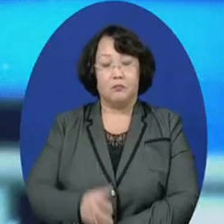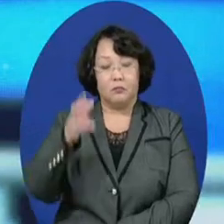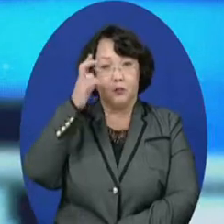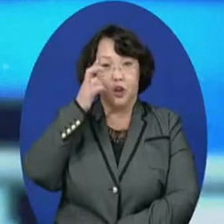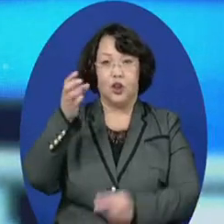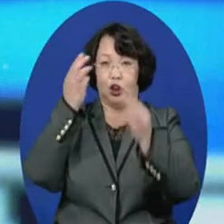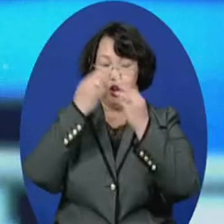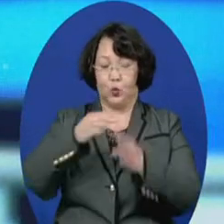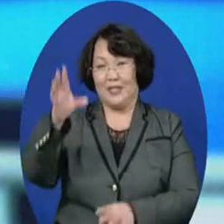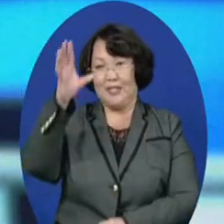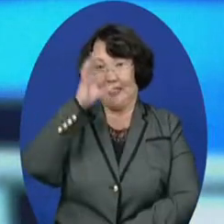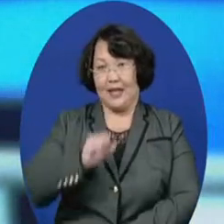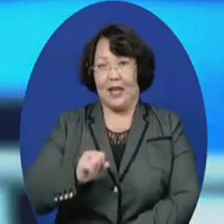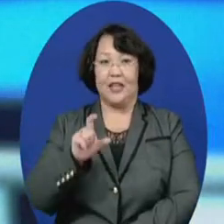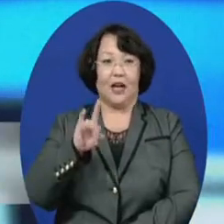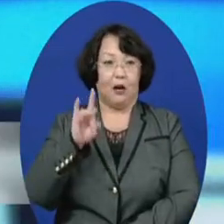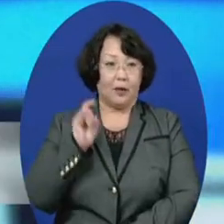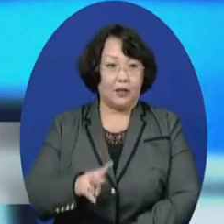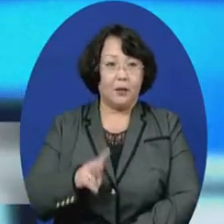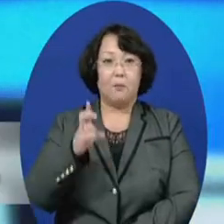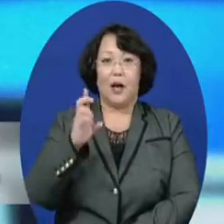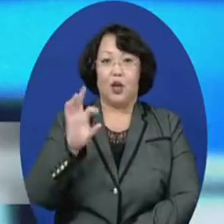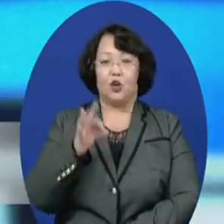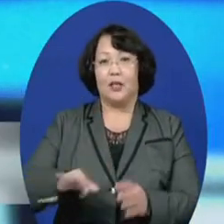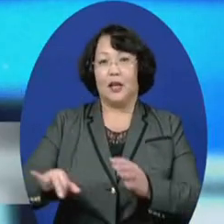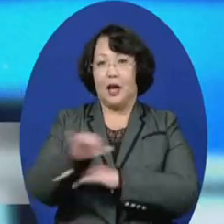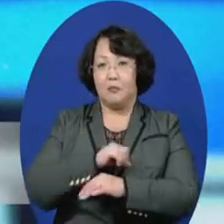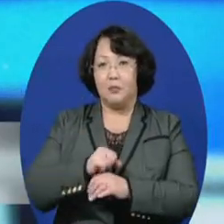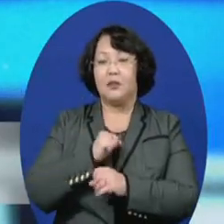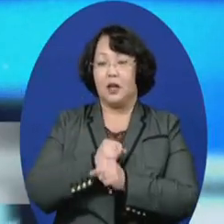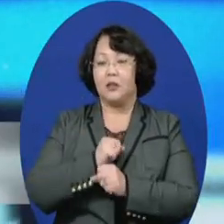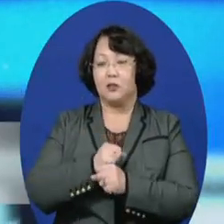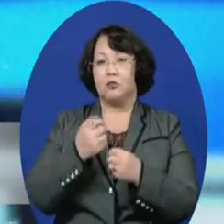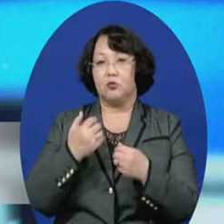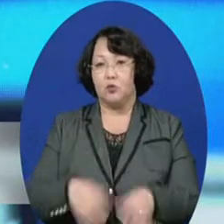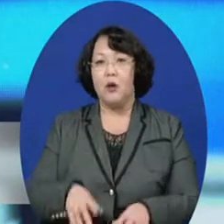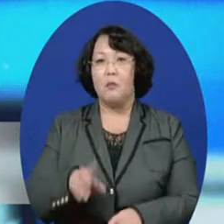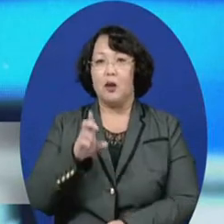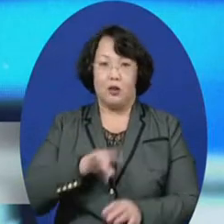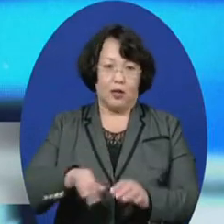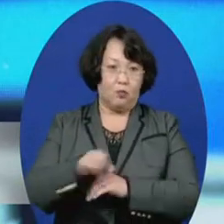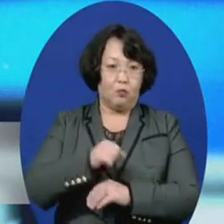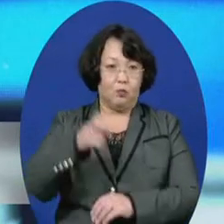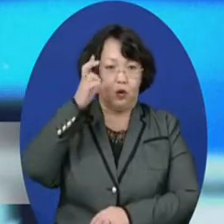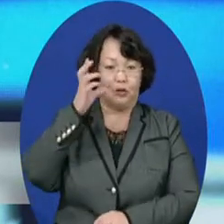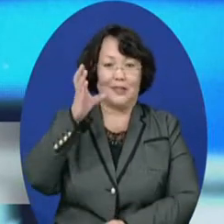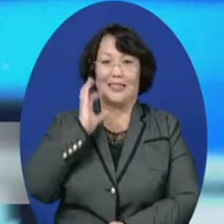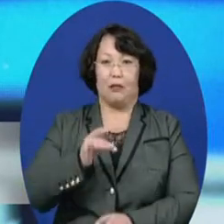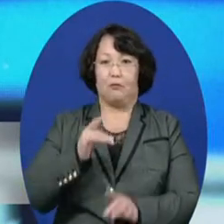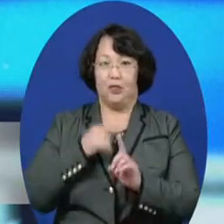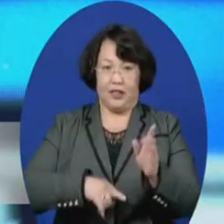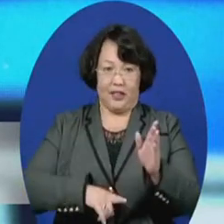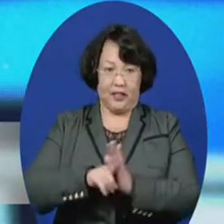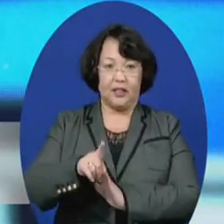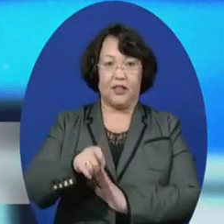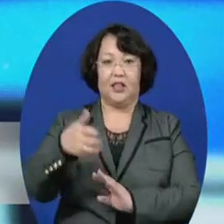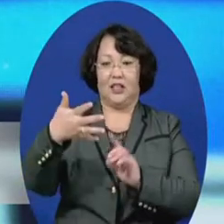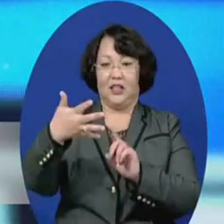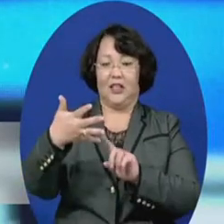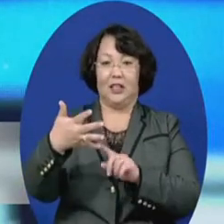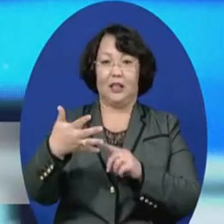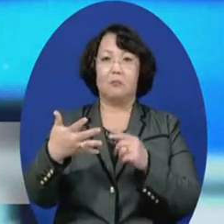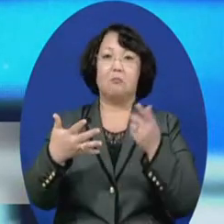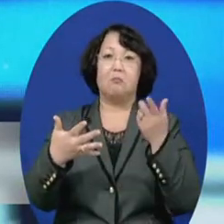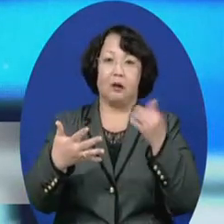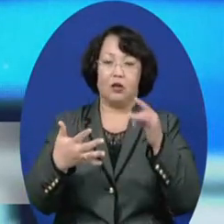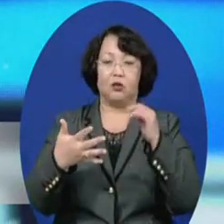Боловсрол шинжилгээ ухааны сайд инх хамгаалалтан Баянгүлгийн аймагт ажиллалаа. За Баянгүлгийн аймаг боловсролын салбарын хөрөнгө оруулалт таран эхний 5 дэрэмлэгддэг. За гэвч